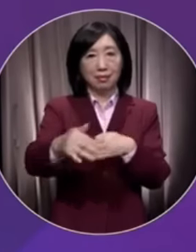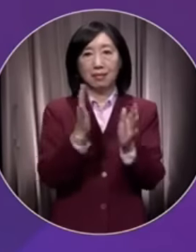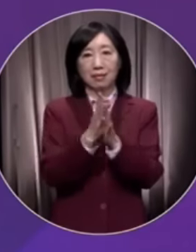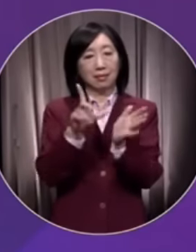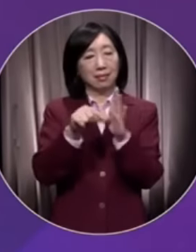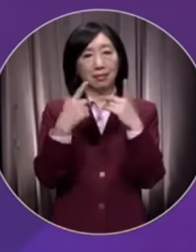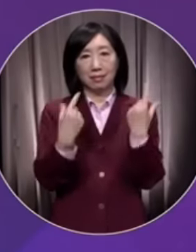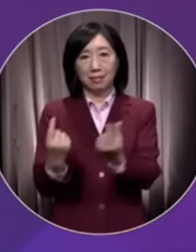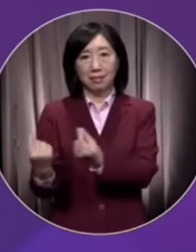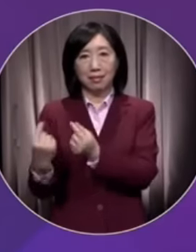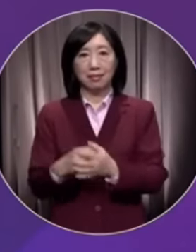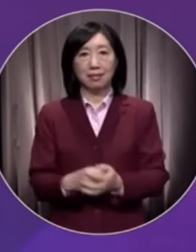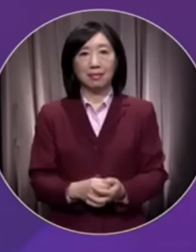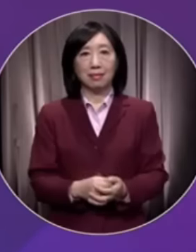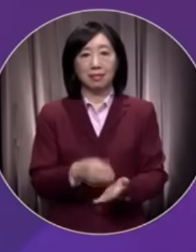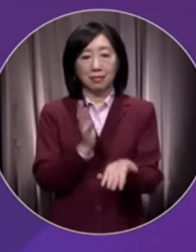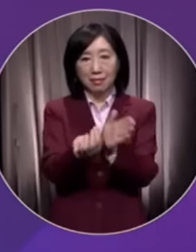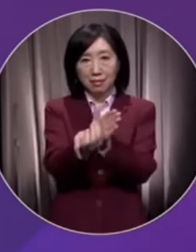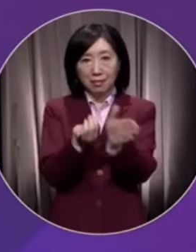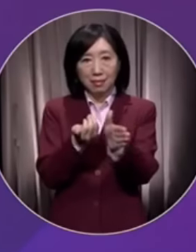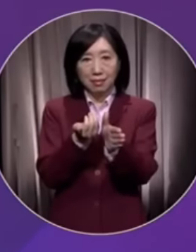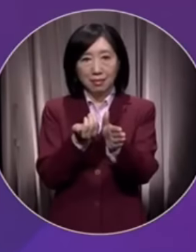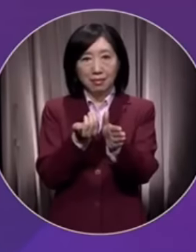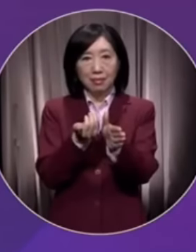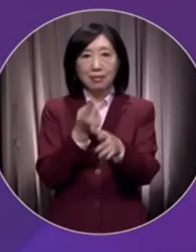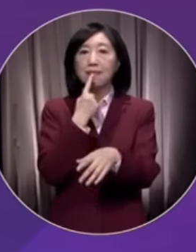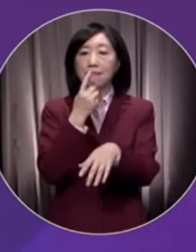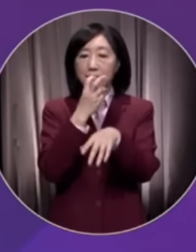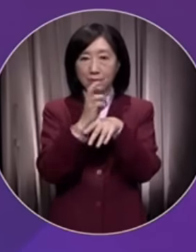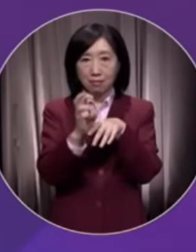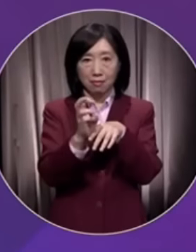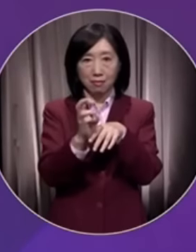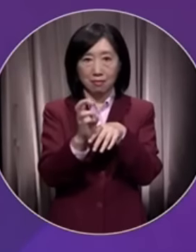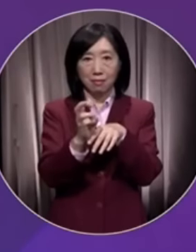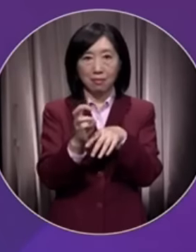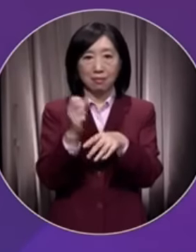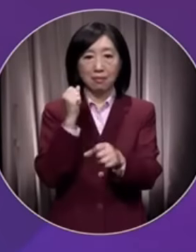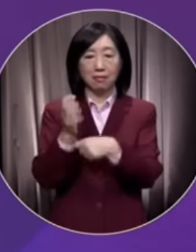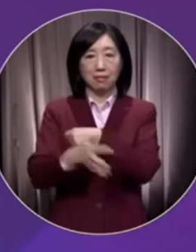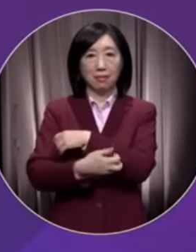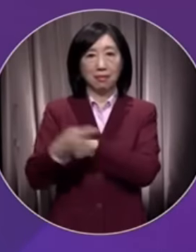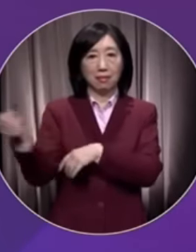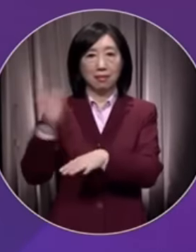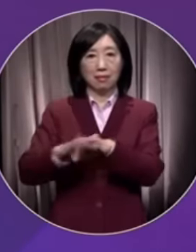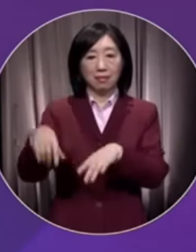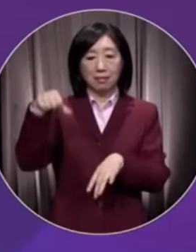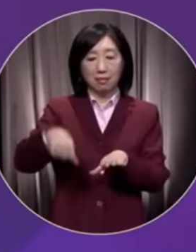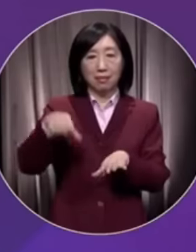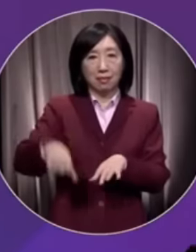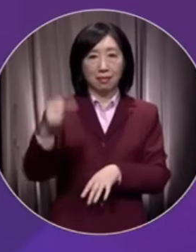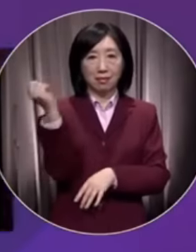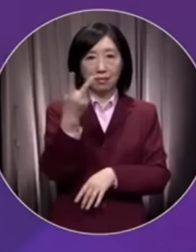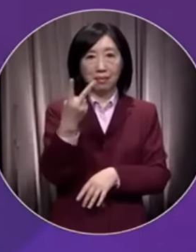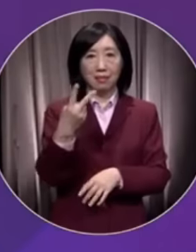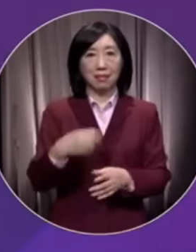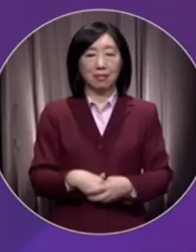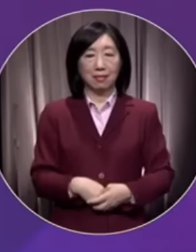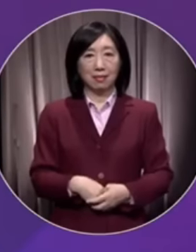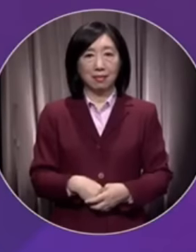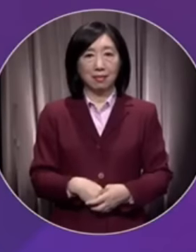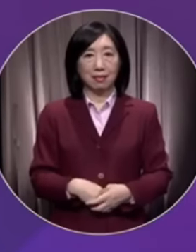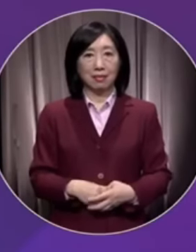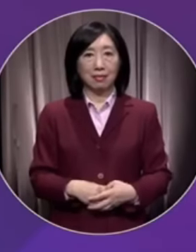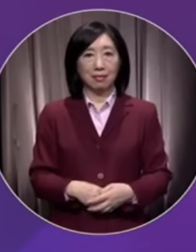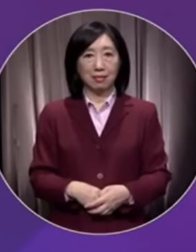样的。那么在发言即将结束前的30秒钟，我们的工作人员会按2短铃来提醒。